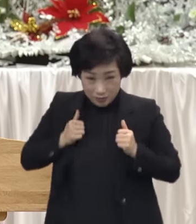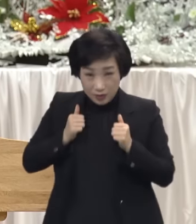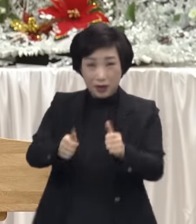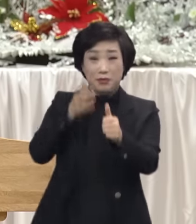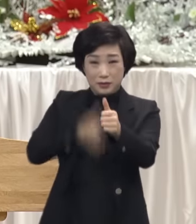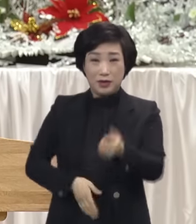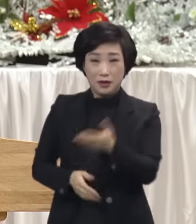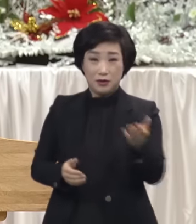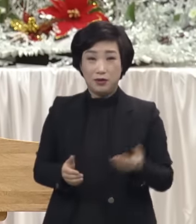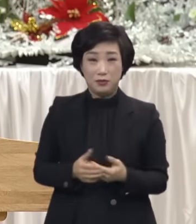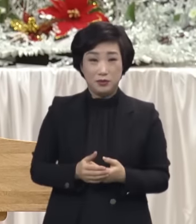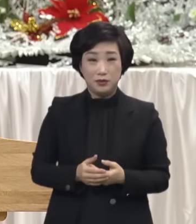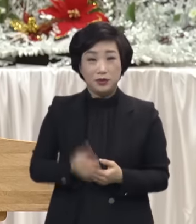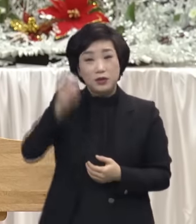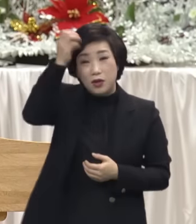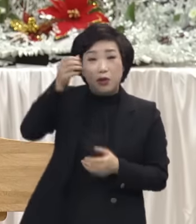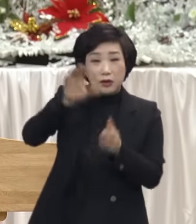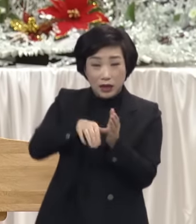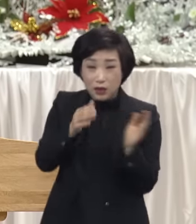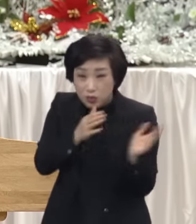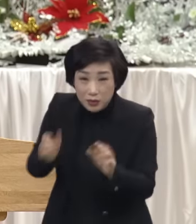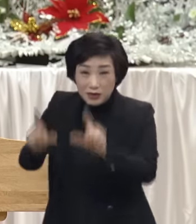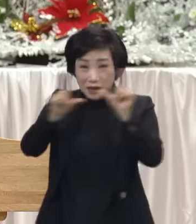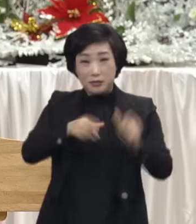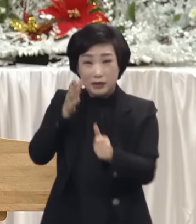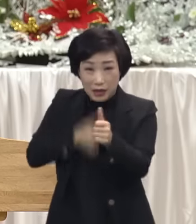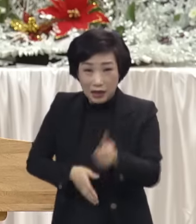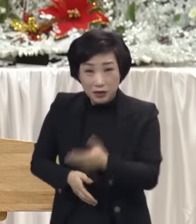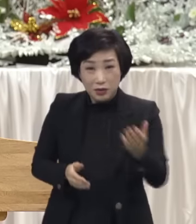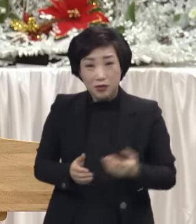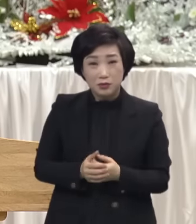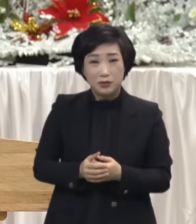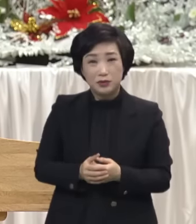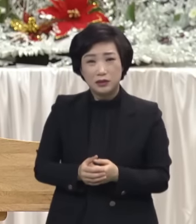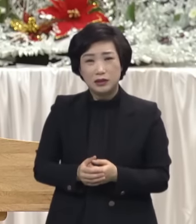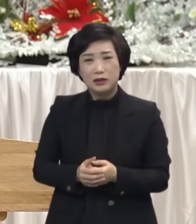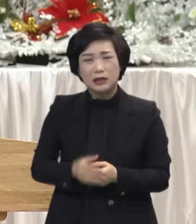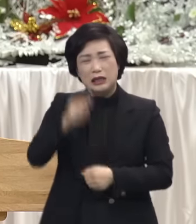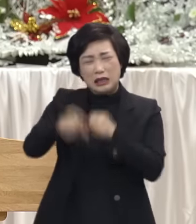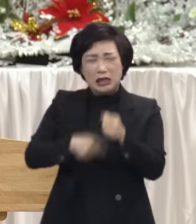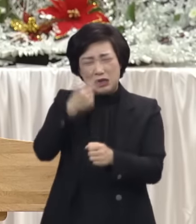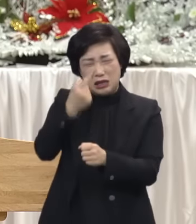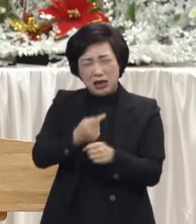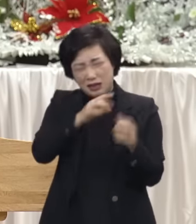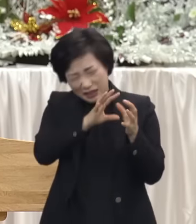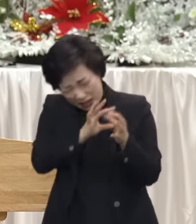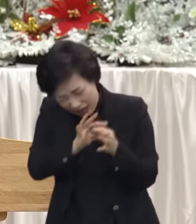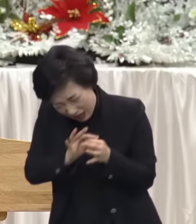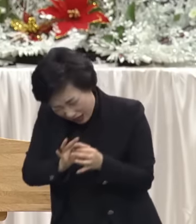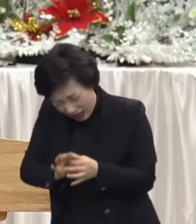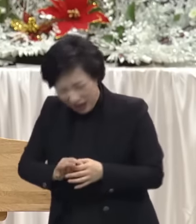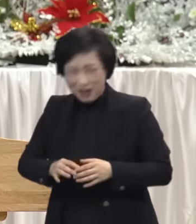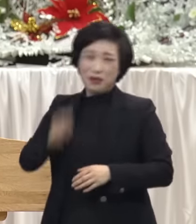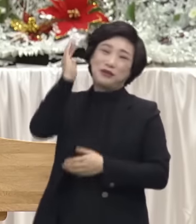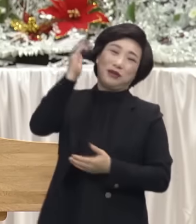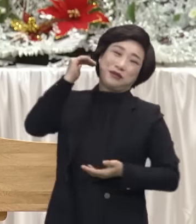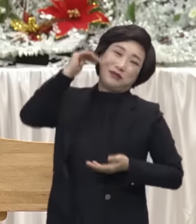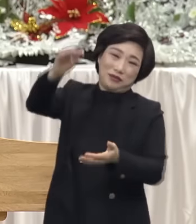감당하자, 영혼의 때를 위해 살자. 1년 내내 외친